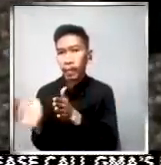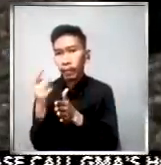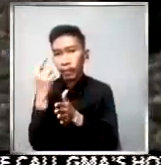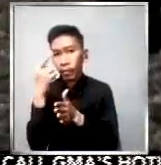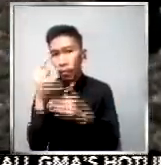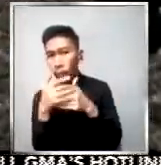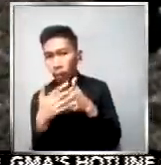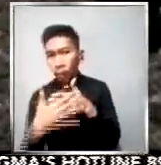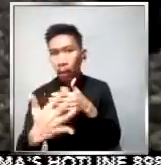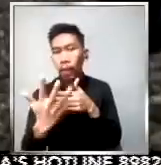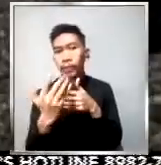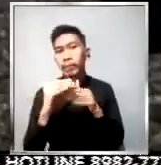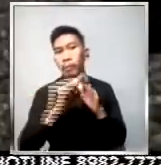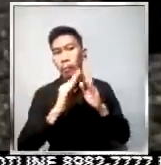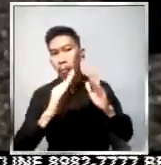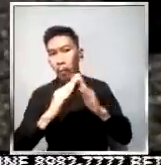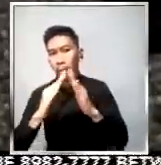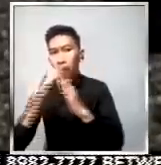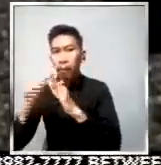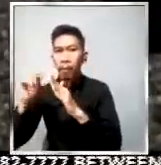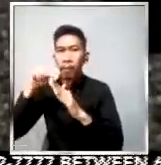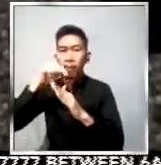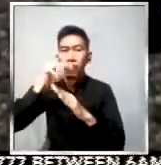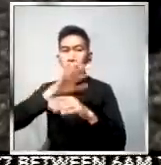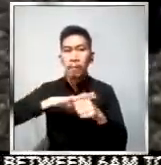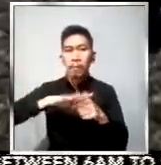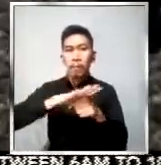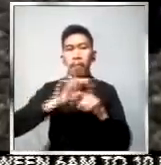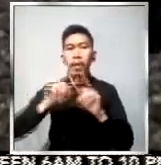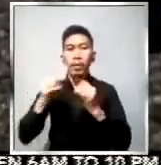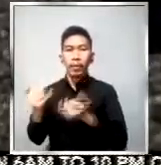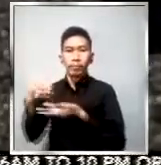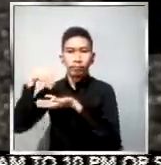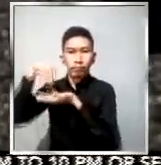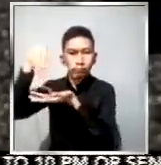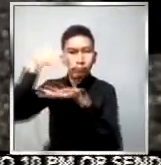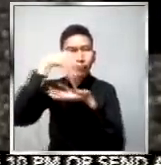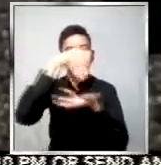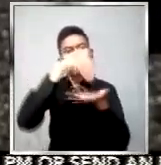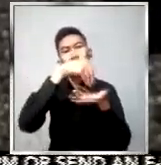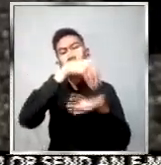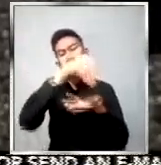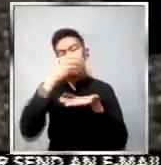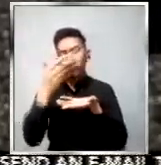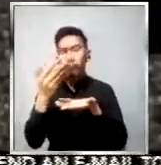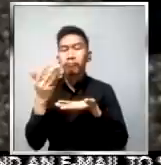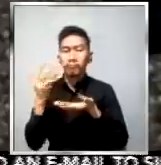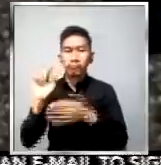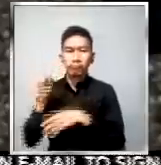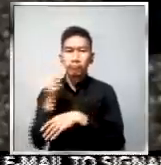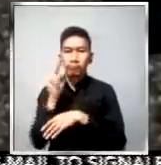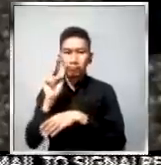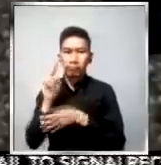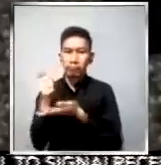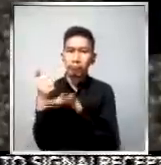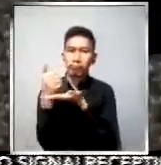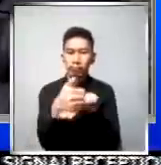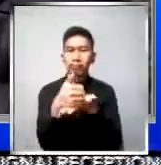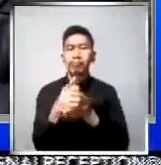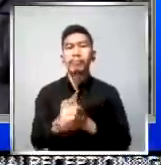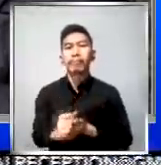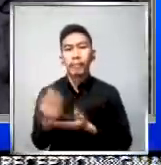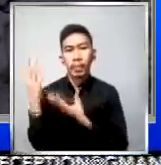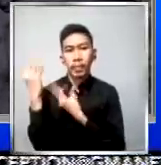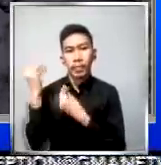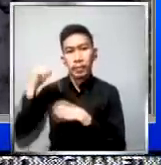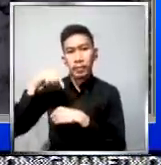at financial assistance lang muna ang maibibigay ng lokal na pamahalaan sa kanila. Yan pa rin ang latest mula dito sa Tanza, Cavite. Ivan?